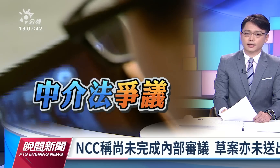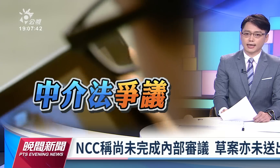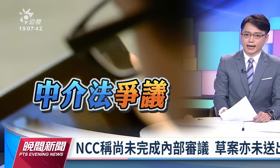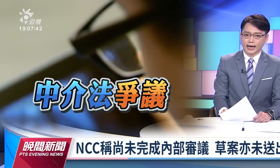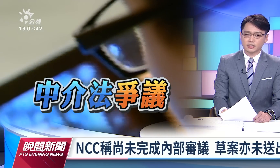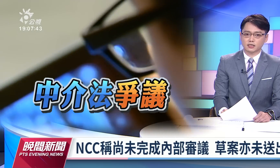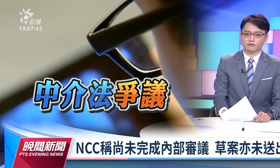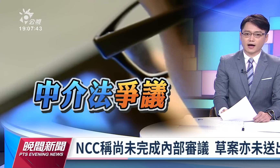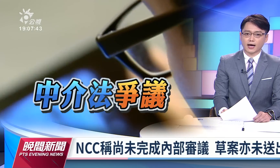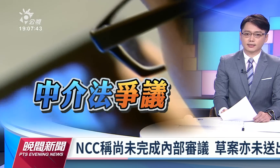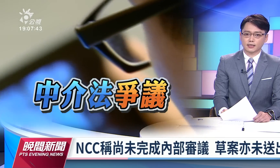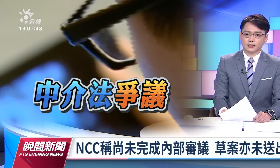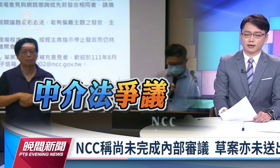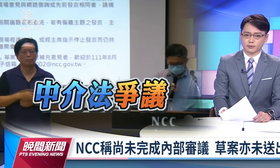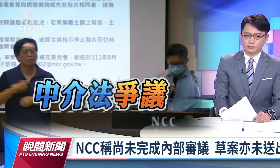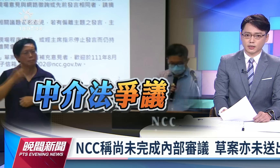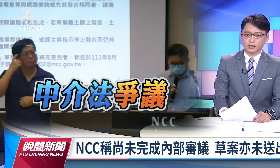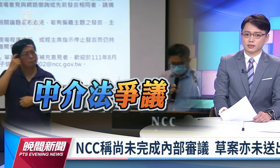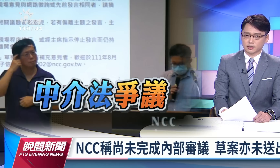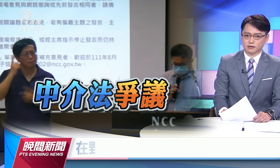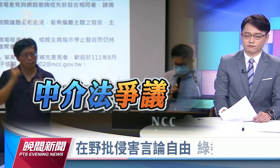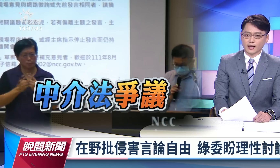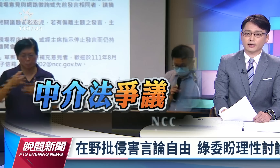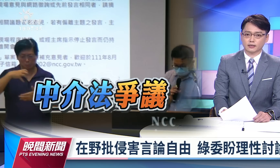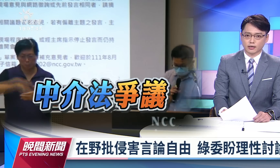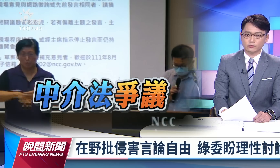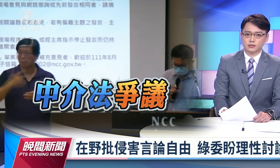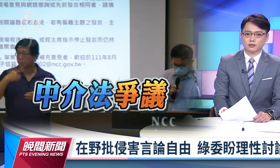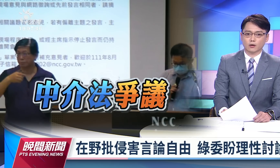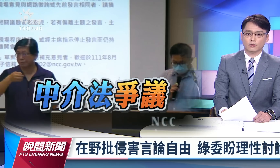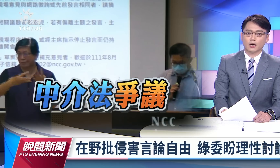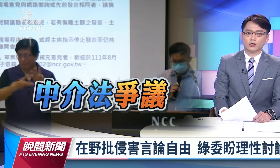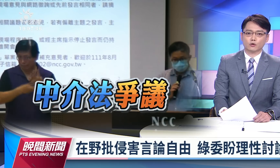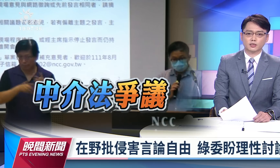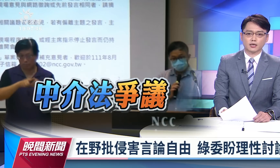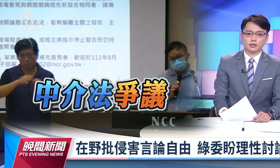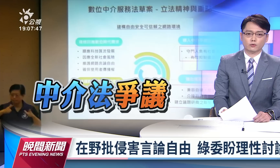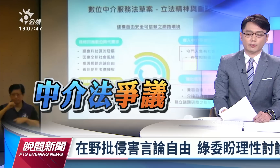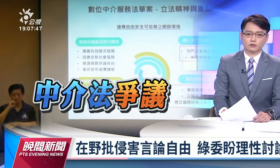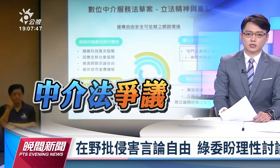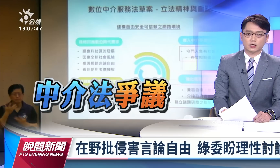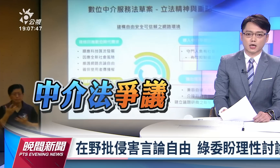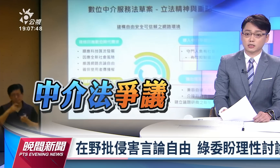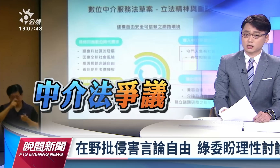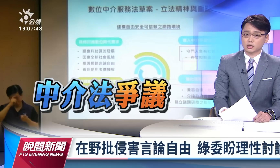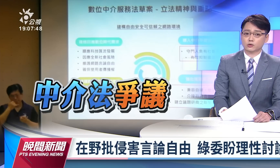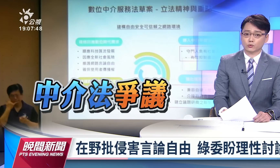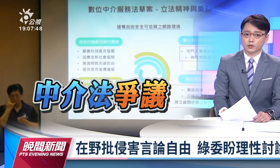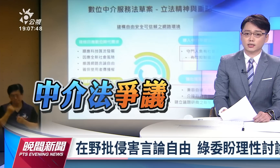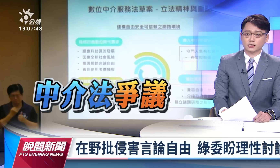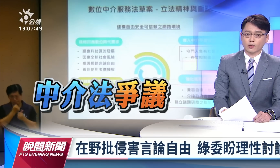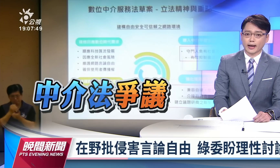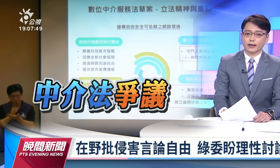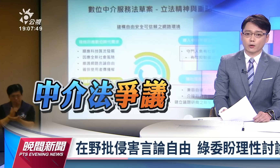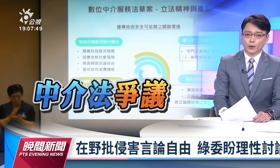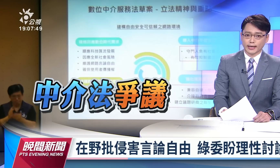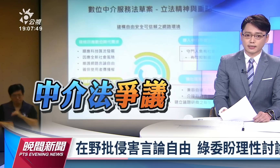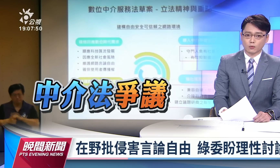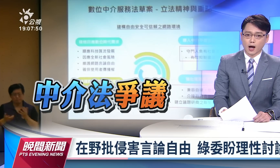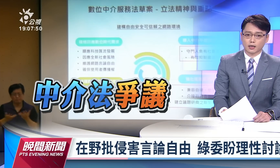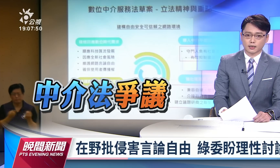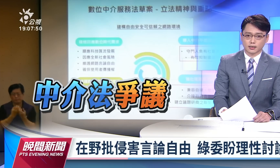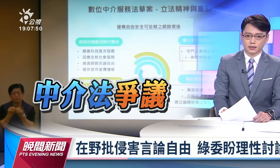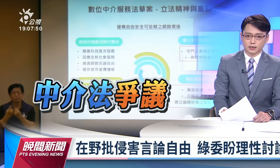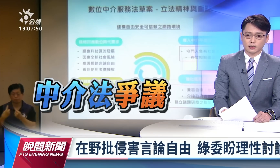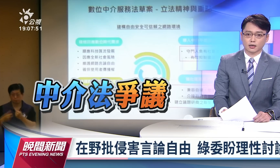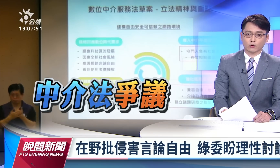题，但还是引发在野党批评侵犯言论自由。有民进党立委表示 ，NCC 是独立的机关，未来